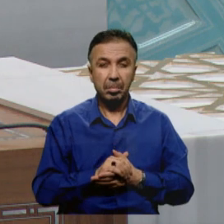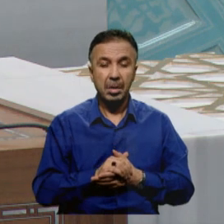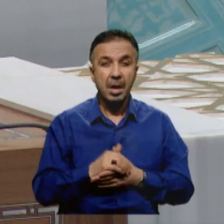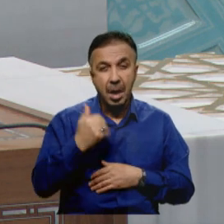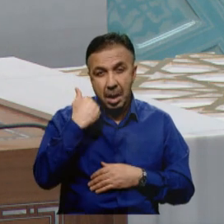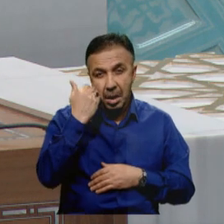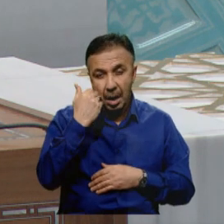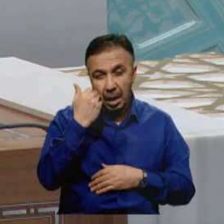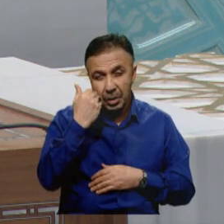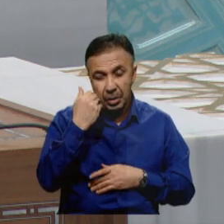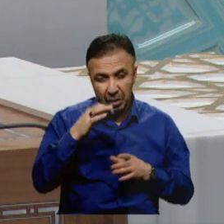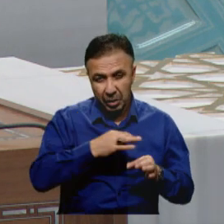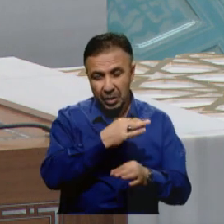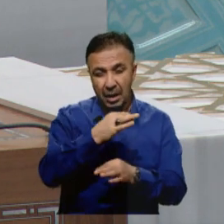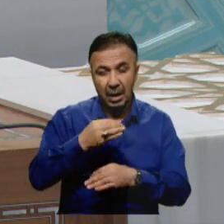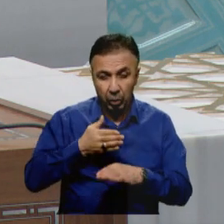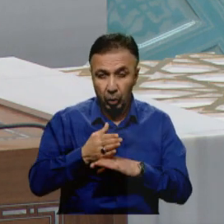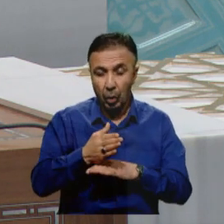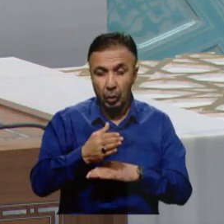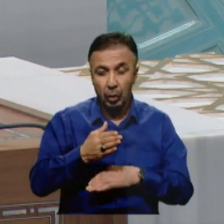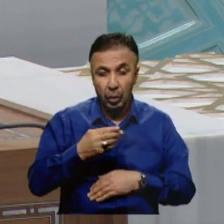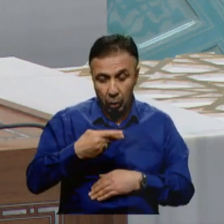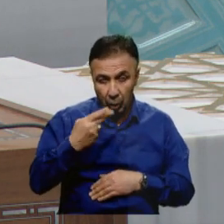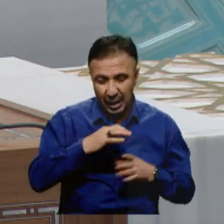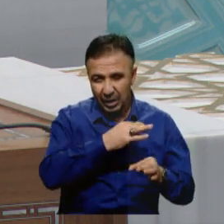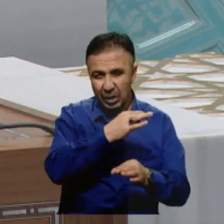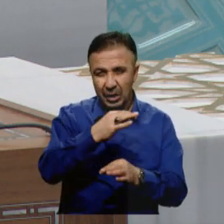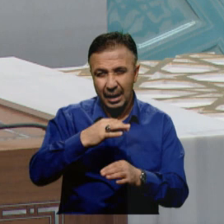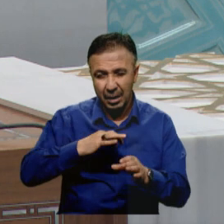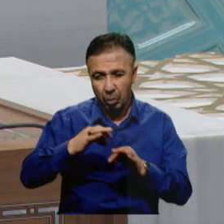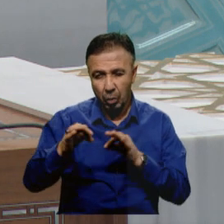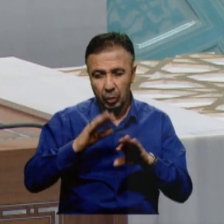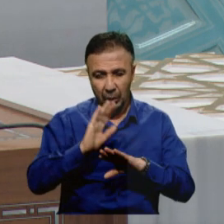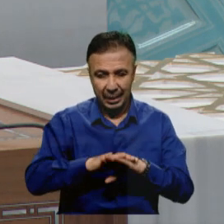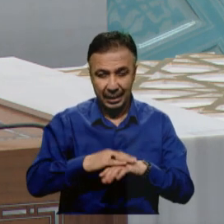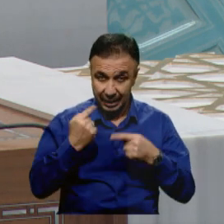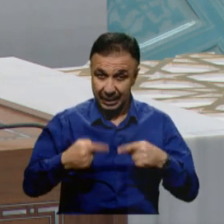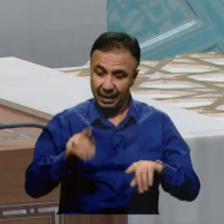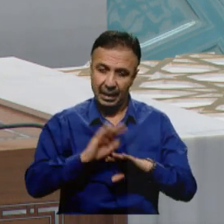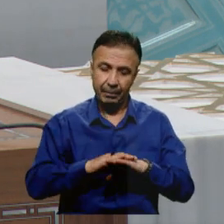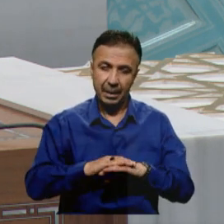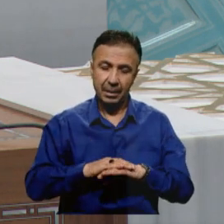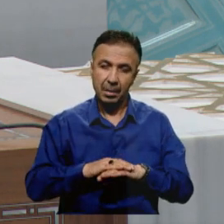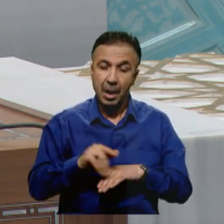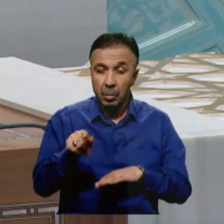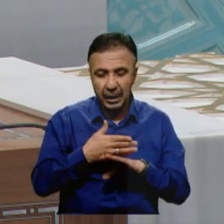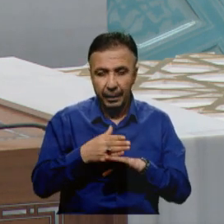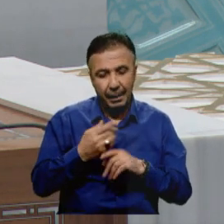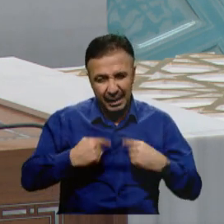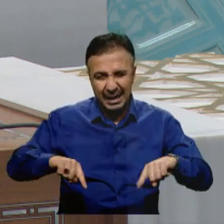yalancılarla doğru söyleyenleri bu şekilde test eder değerli kardeşlerim. Onun için bizler de her